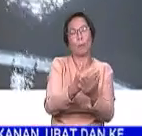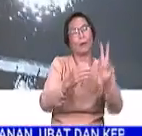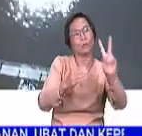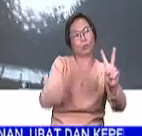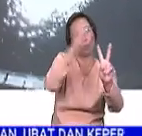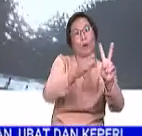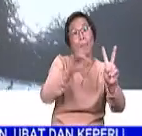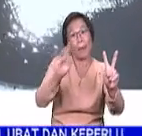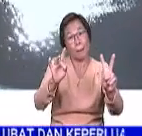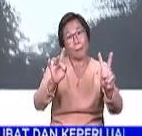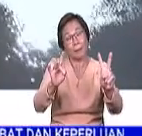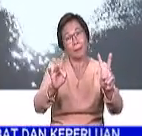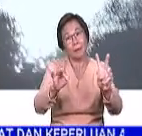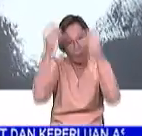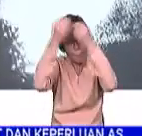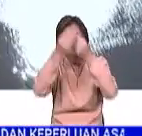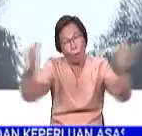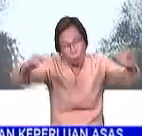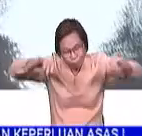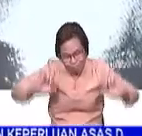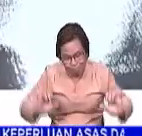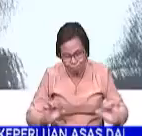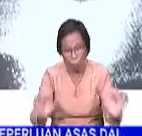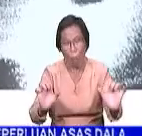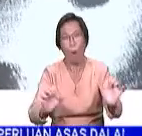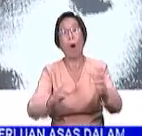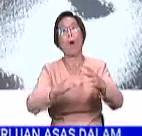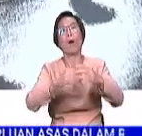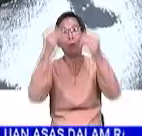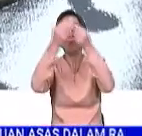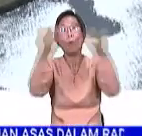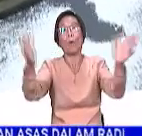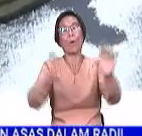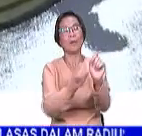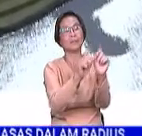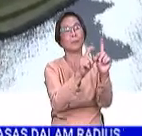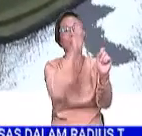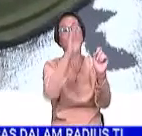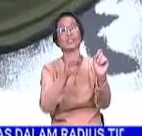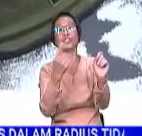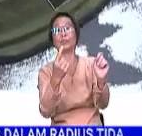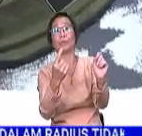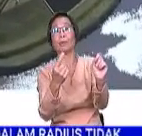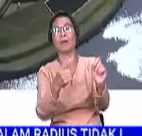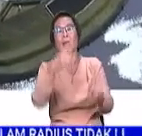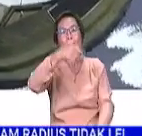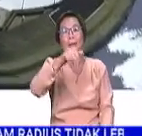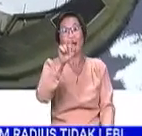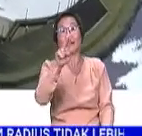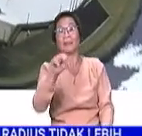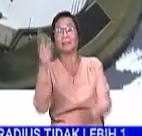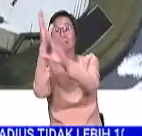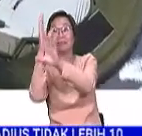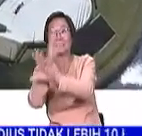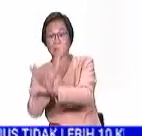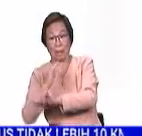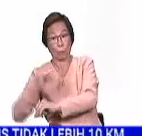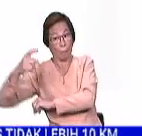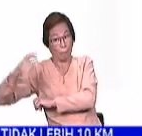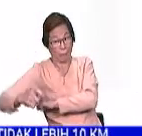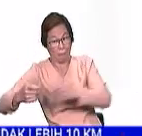pada Duo Ghost menurut proklamasi darurat yang dikeluarkan pada 11 Januari dimana PLN sorowa